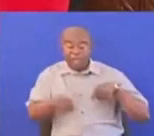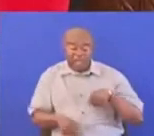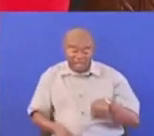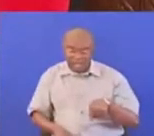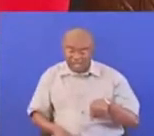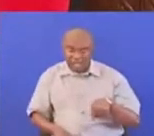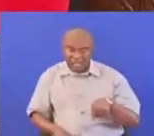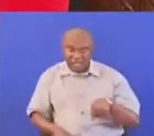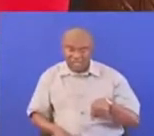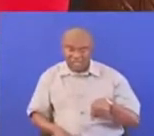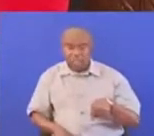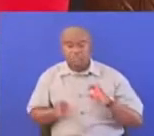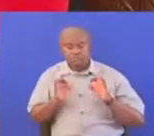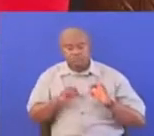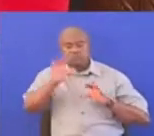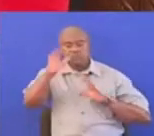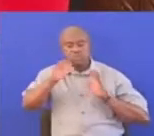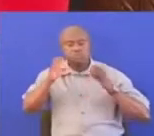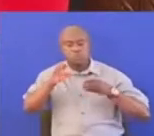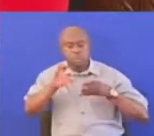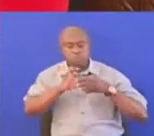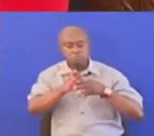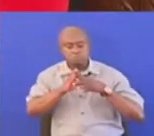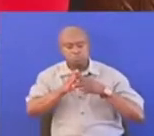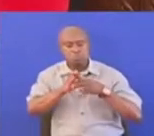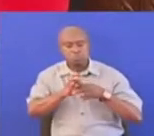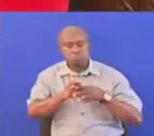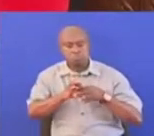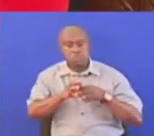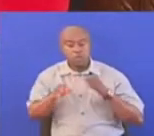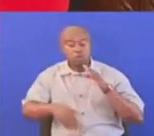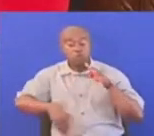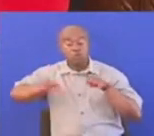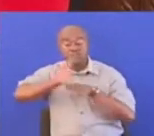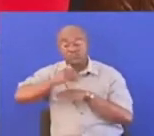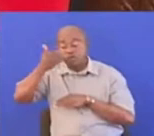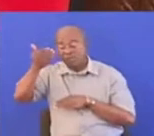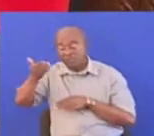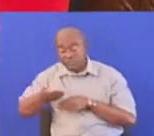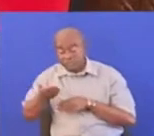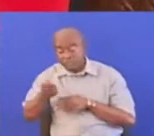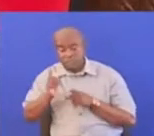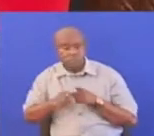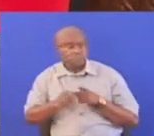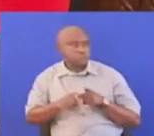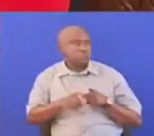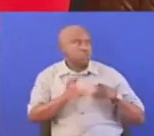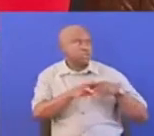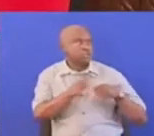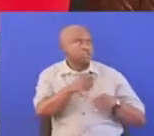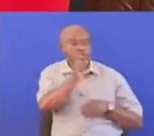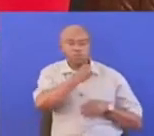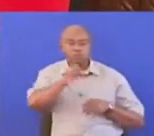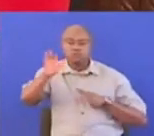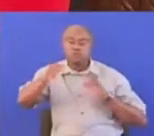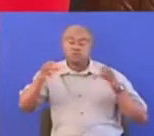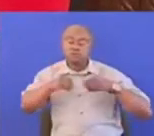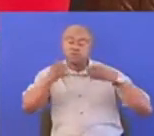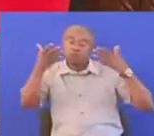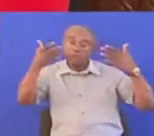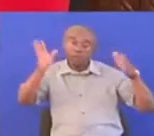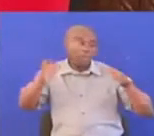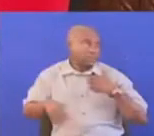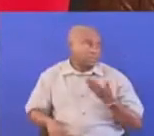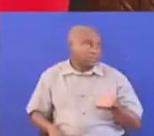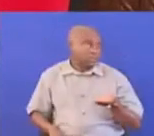umewekwa, ni bora mikutano mkashirikisha wenye viti wa vijiji pamoja na wananchi, kuita mkutano wa hadhara